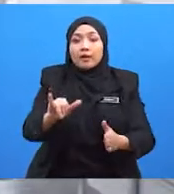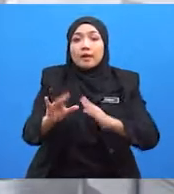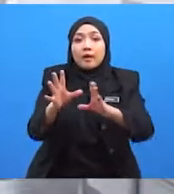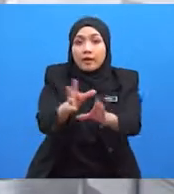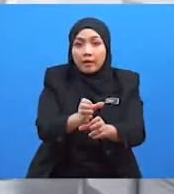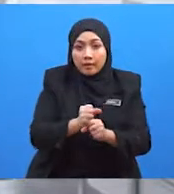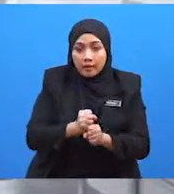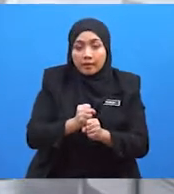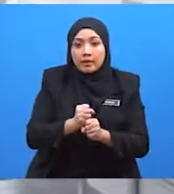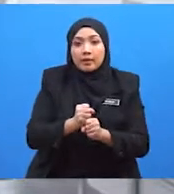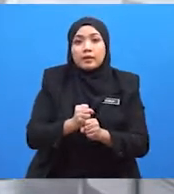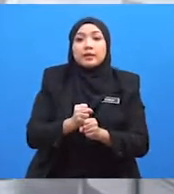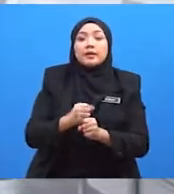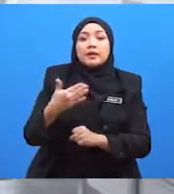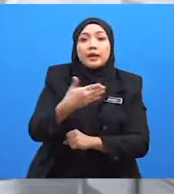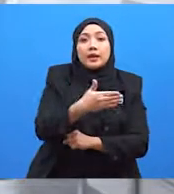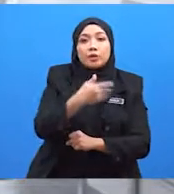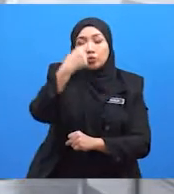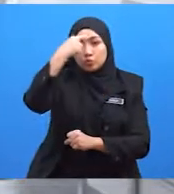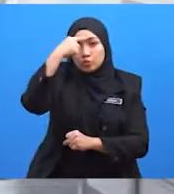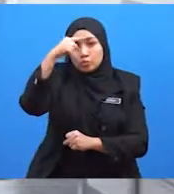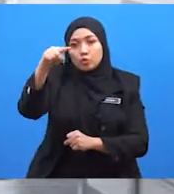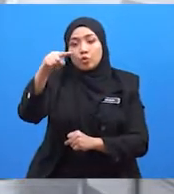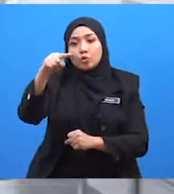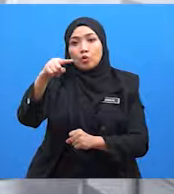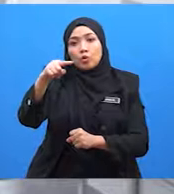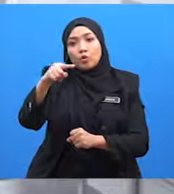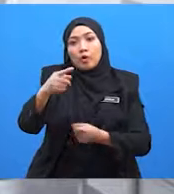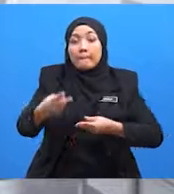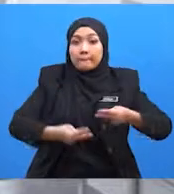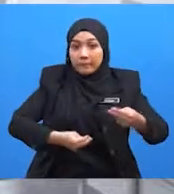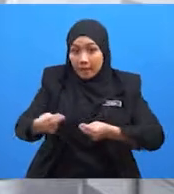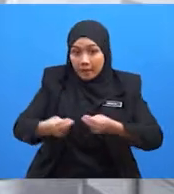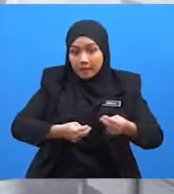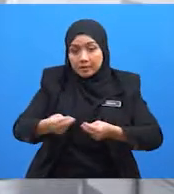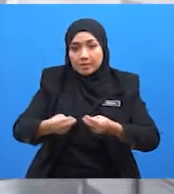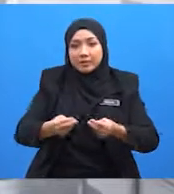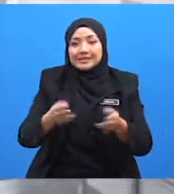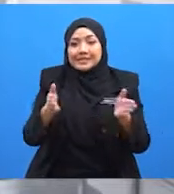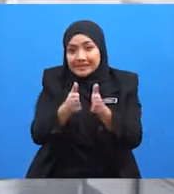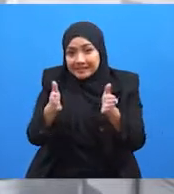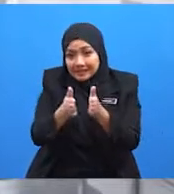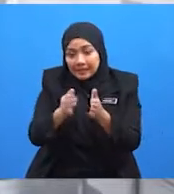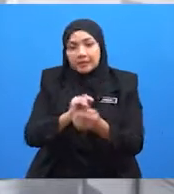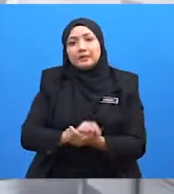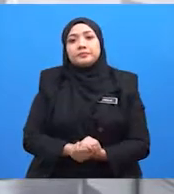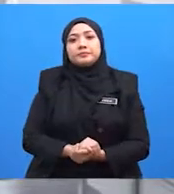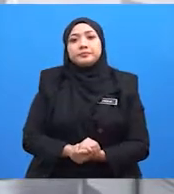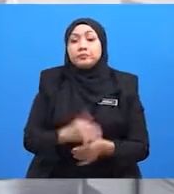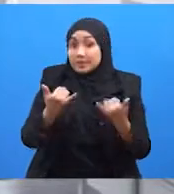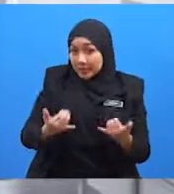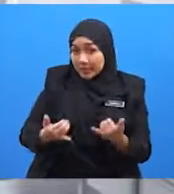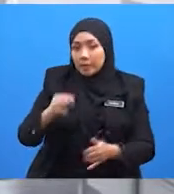diberikan untuk dijadikan modal berniaga secara kecil-kecilan. Sekarang,